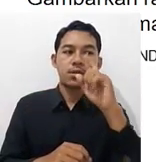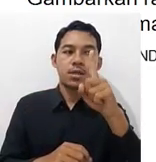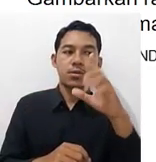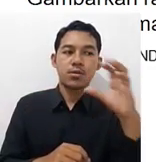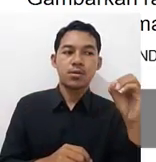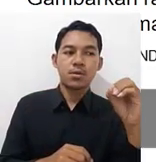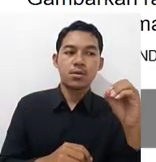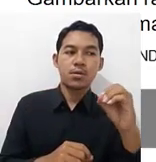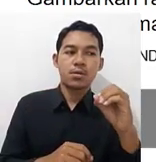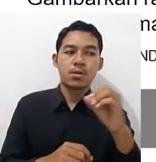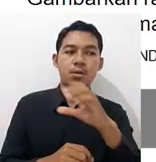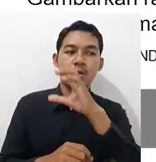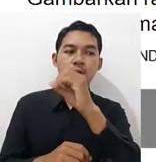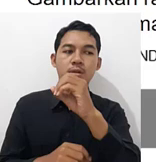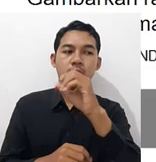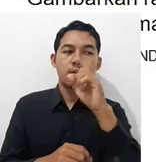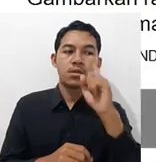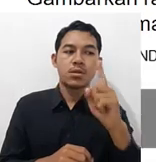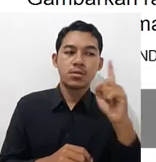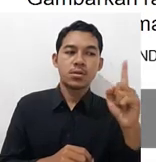0, 1, 1, 1, 0, 0, 1, 0, 1,